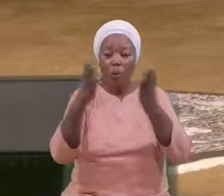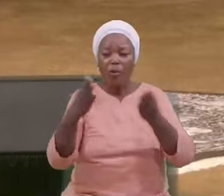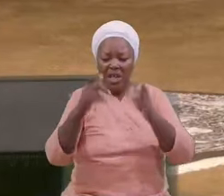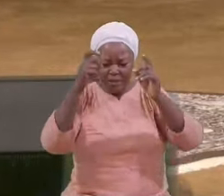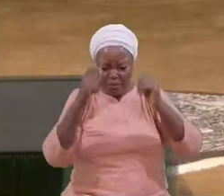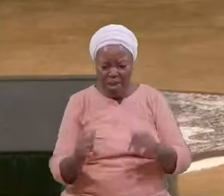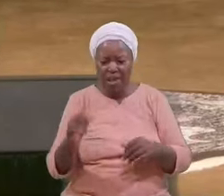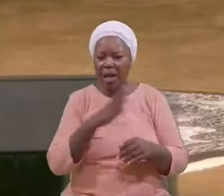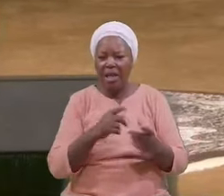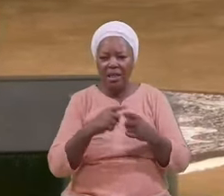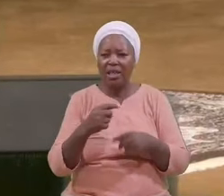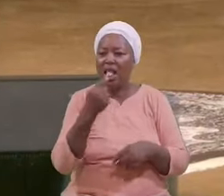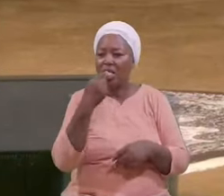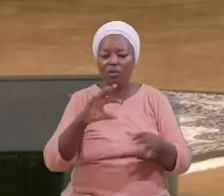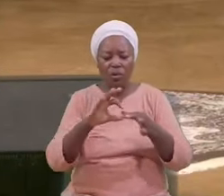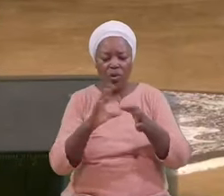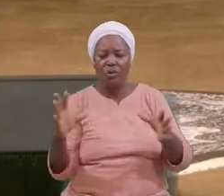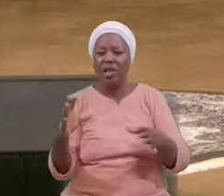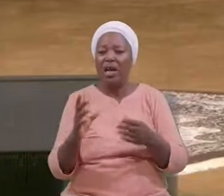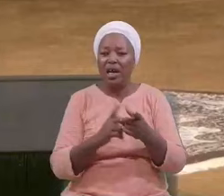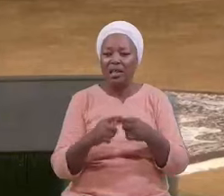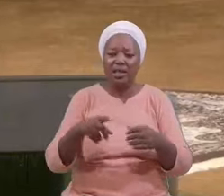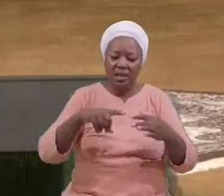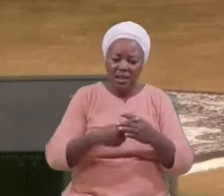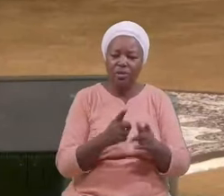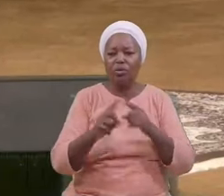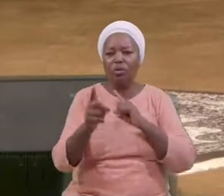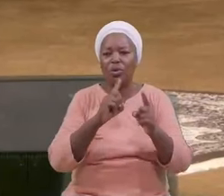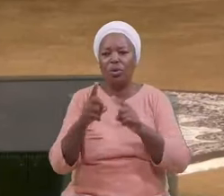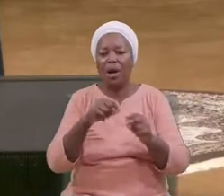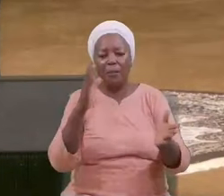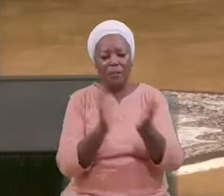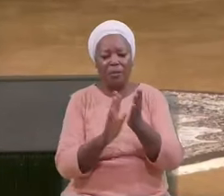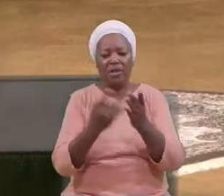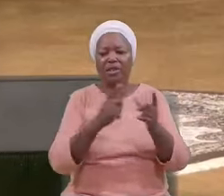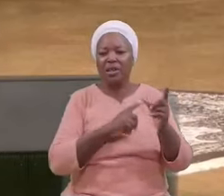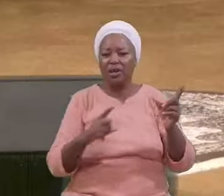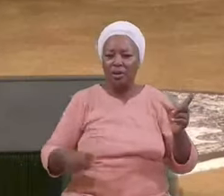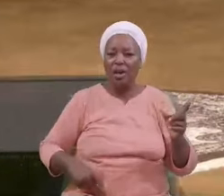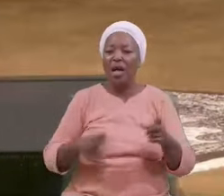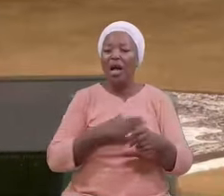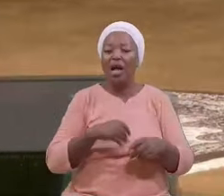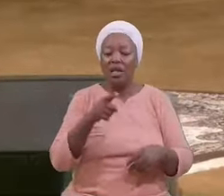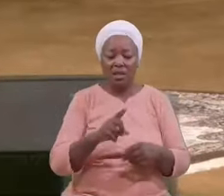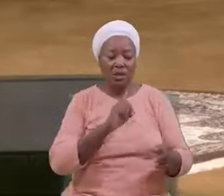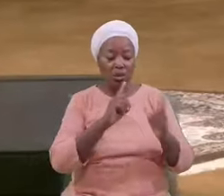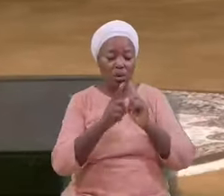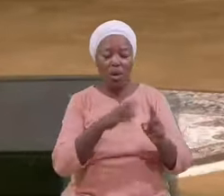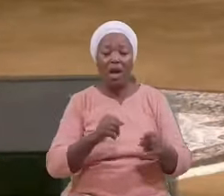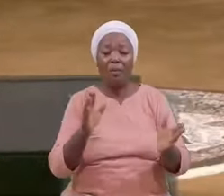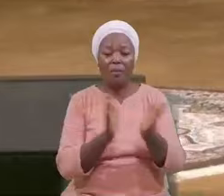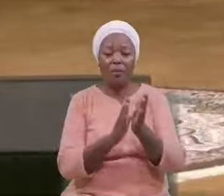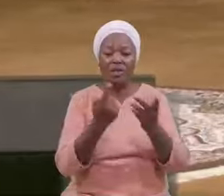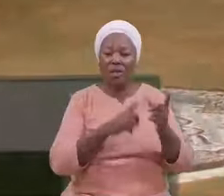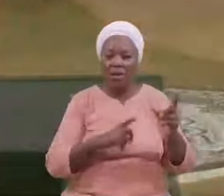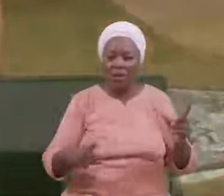sa langue se délia et il parlait bénissant Dieu. Il parlait bénissant Dieu. Vous